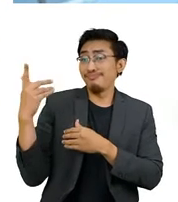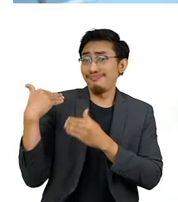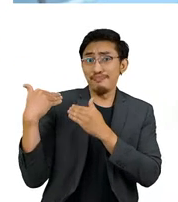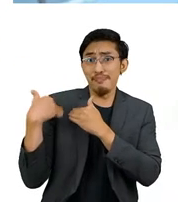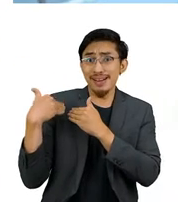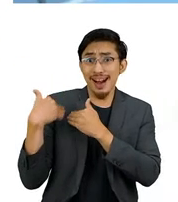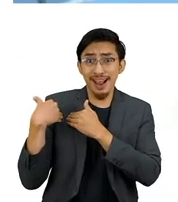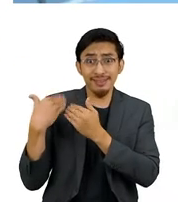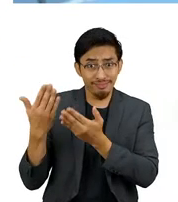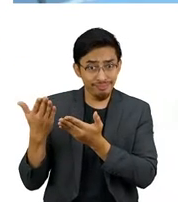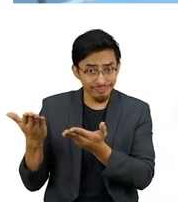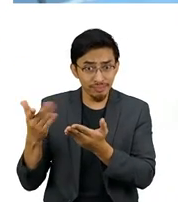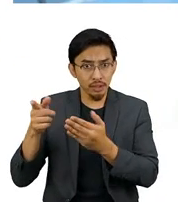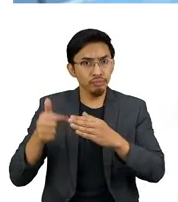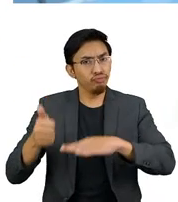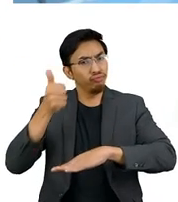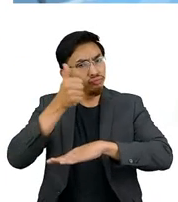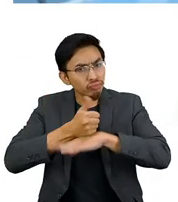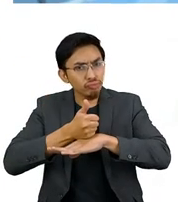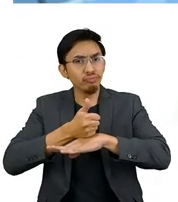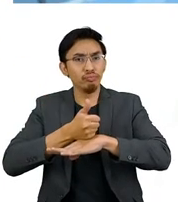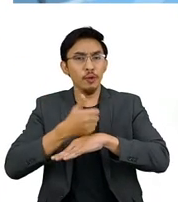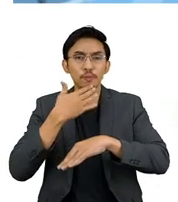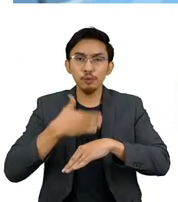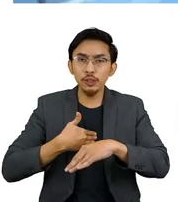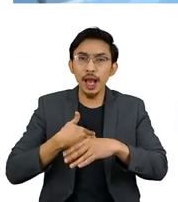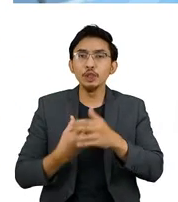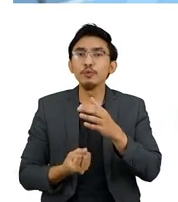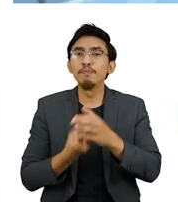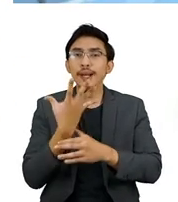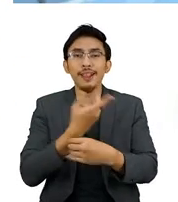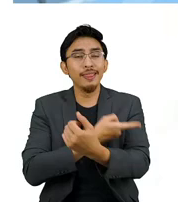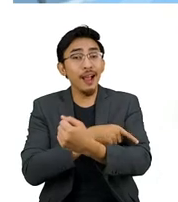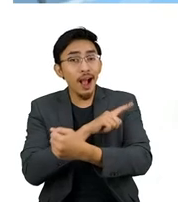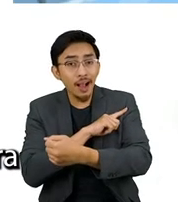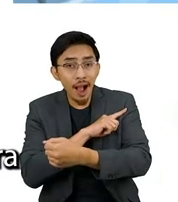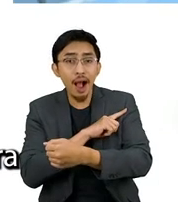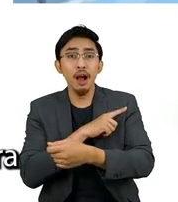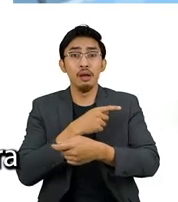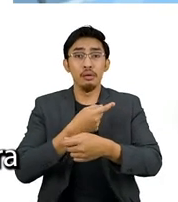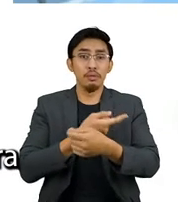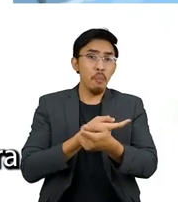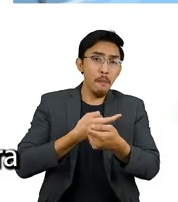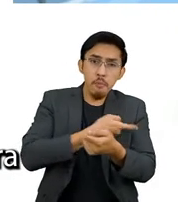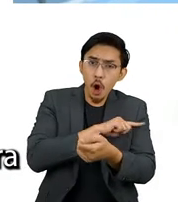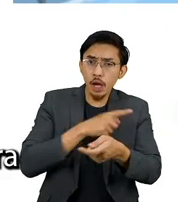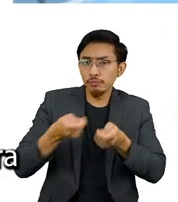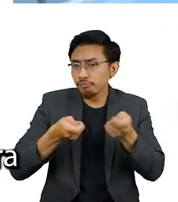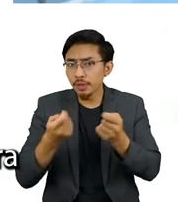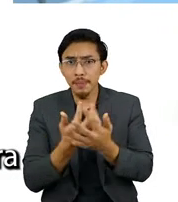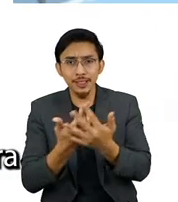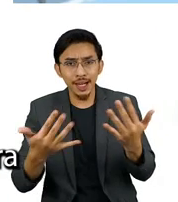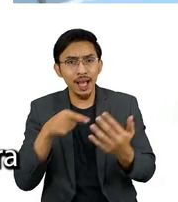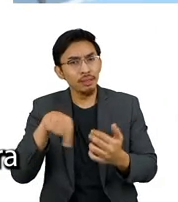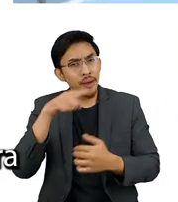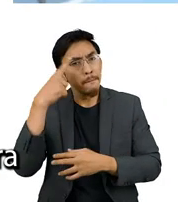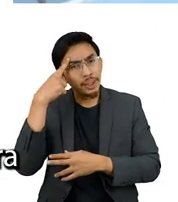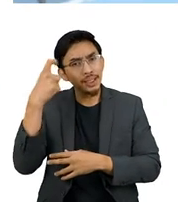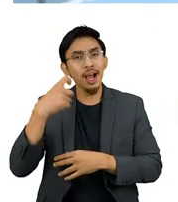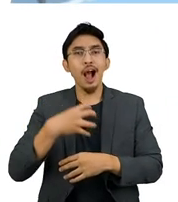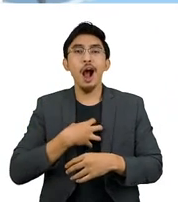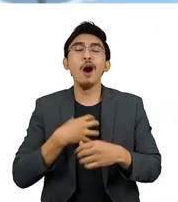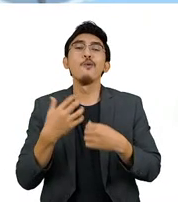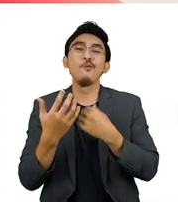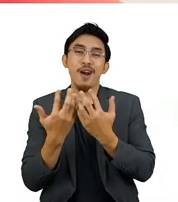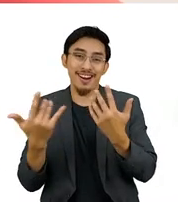peran dan fungsi mereka sebagai otoritas yang memiliki sumberdaya wewenang dan kemampuan dimana masyarakat mempercayakan pemenuhan hak warga negara